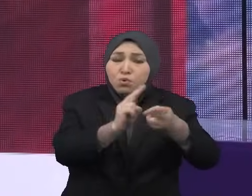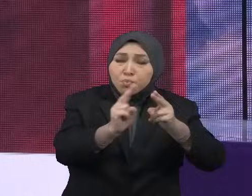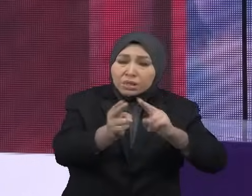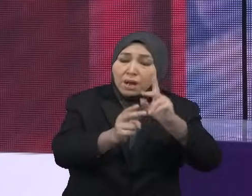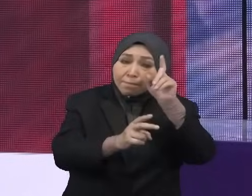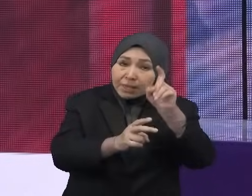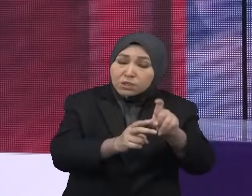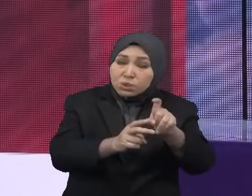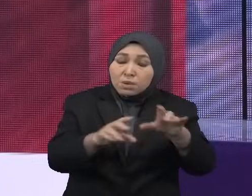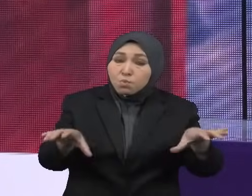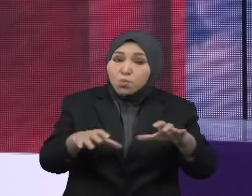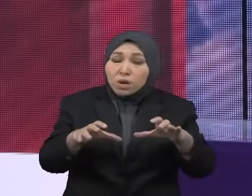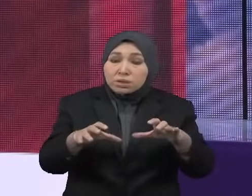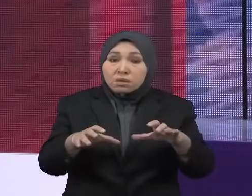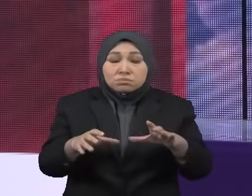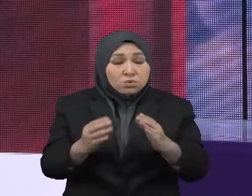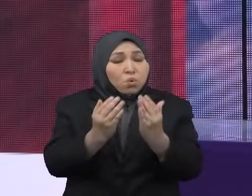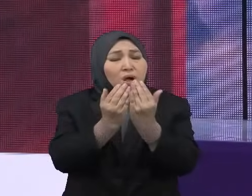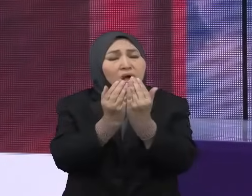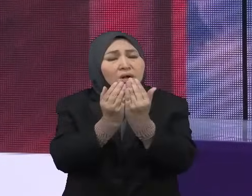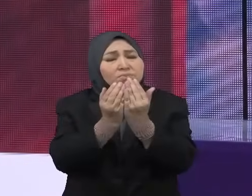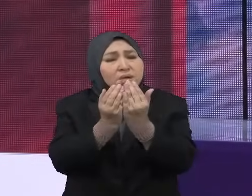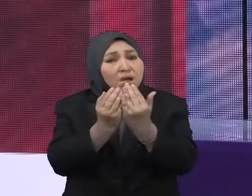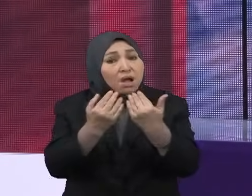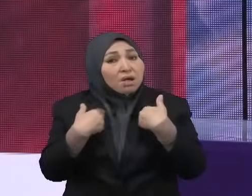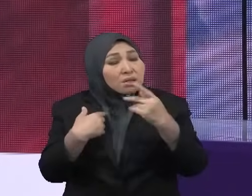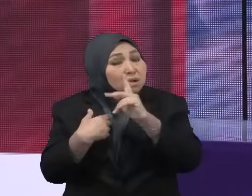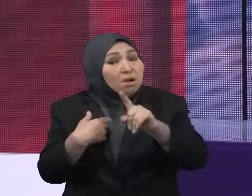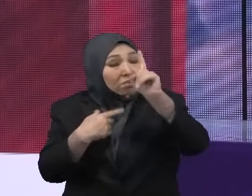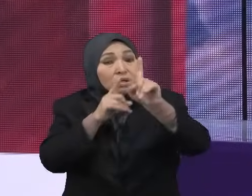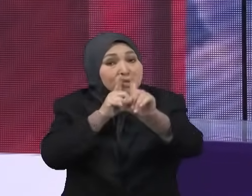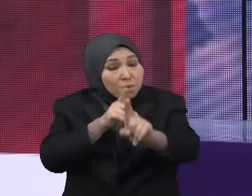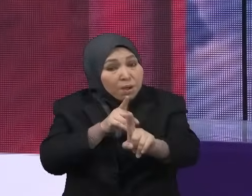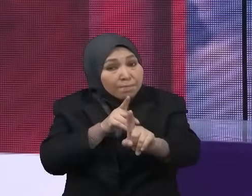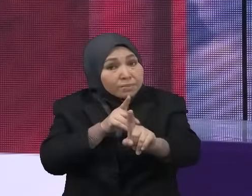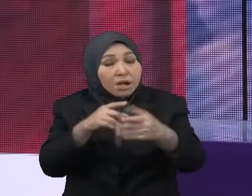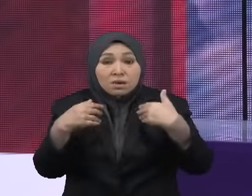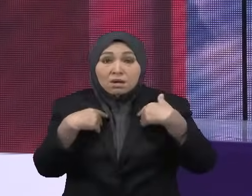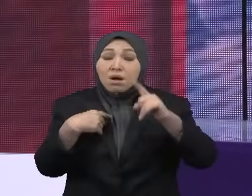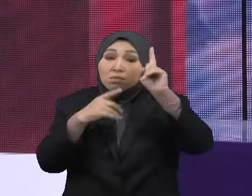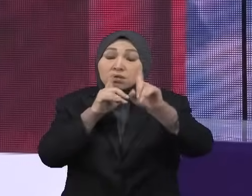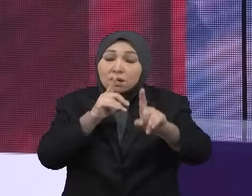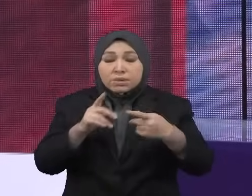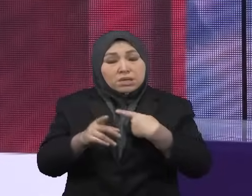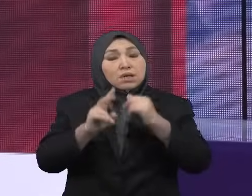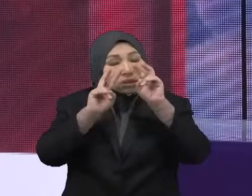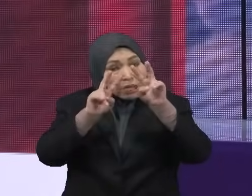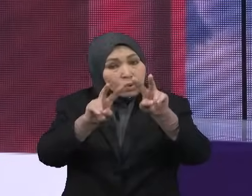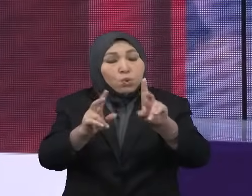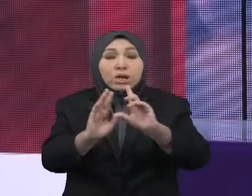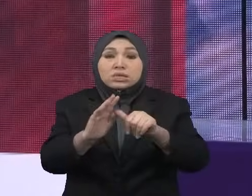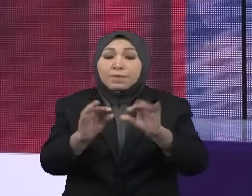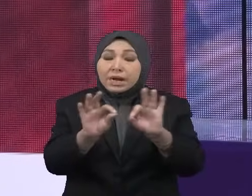perlu dilakukan. Dan doa ini, adakah Allah jawab? Ya, adakah Allah jawab? Kita akan lihat nanti pada